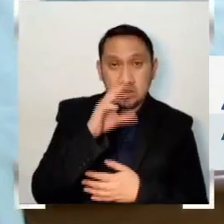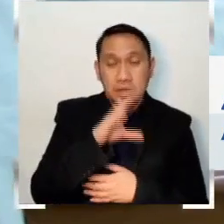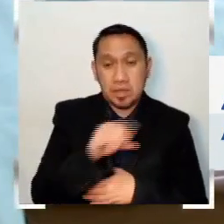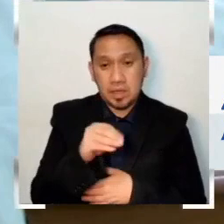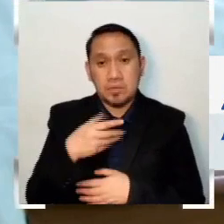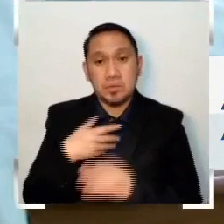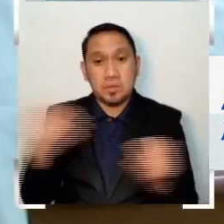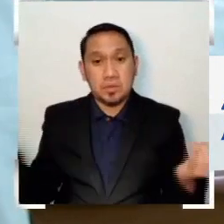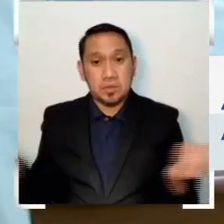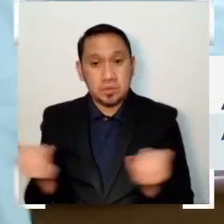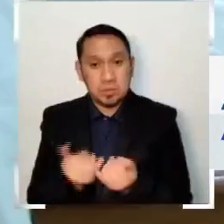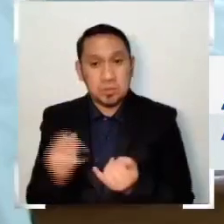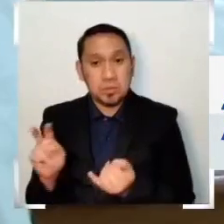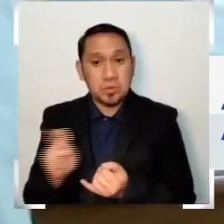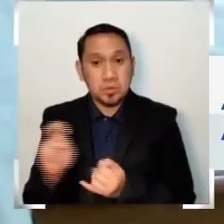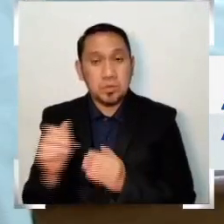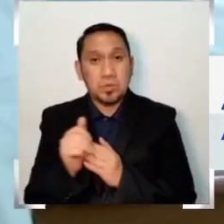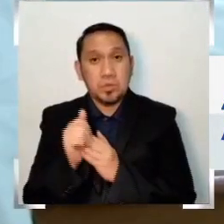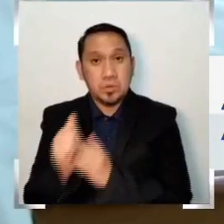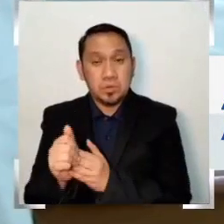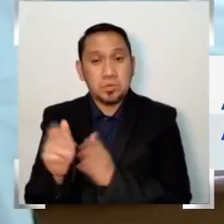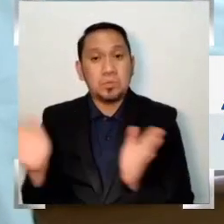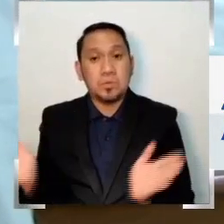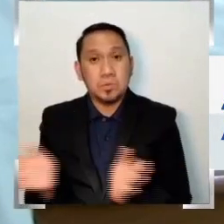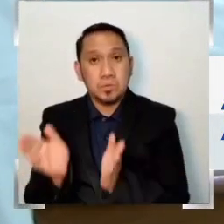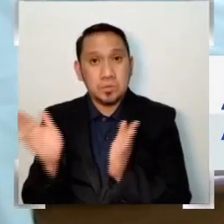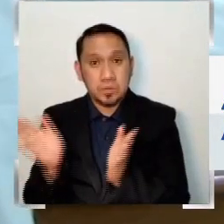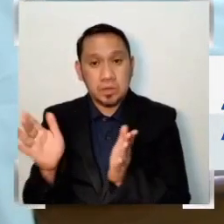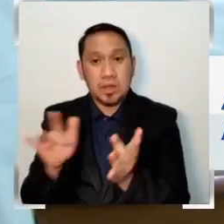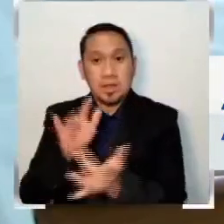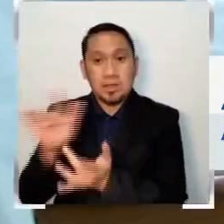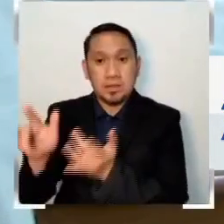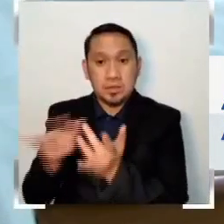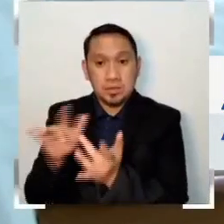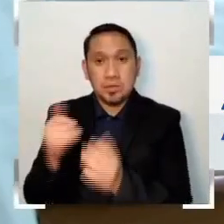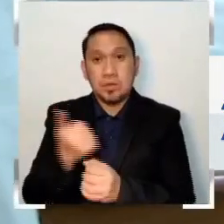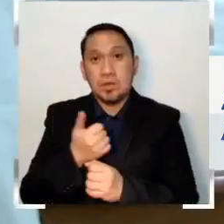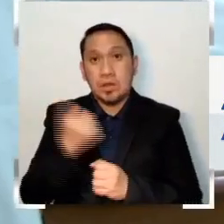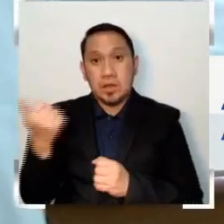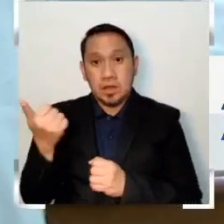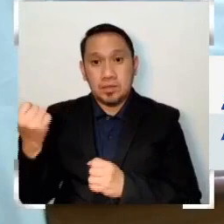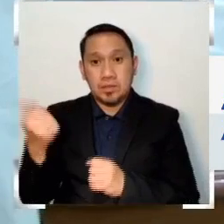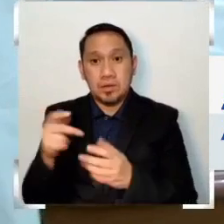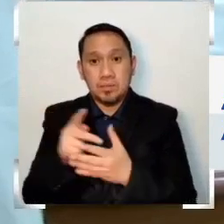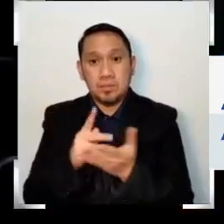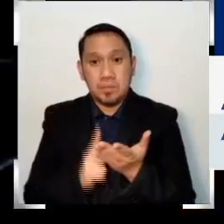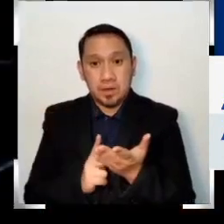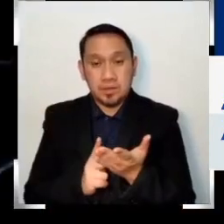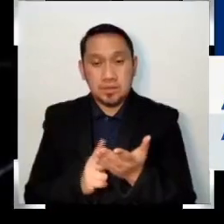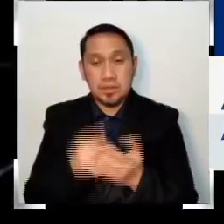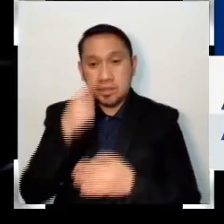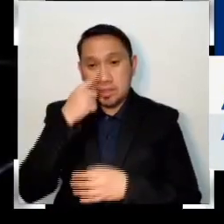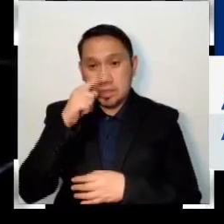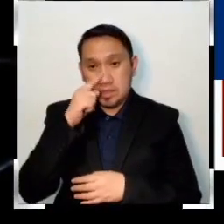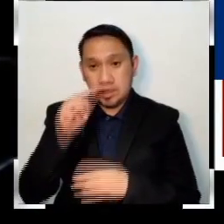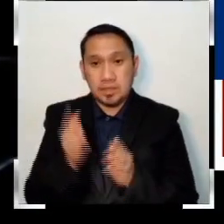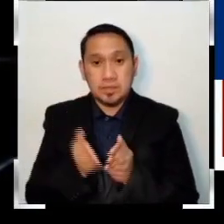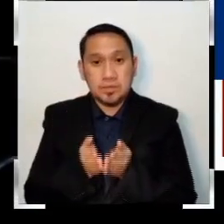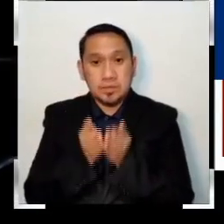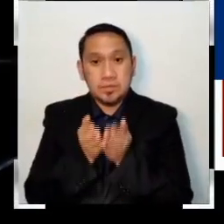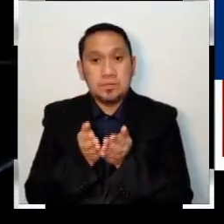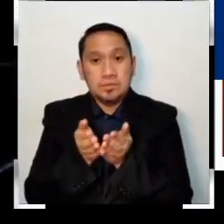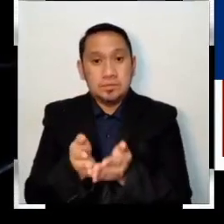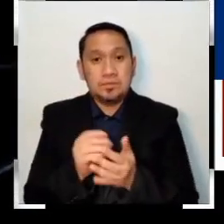tour guide na iningganyo silang libutin ang ibang bahagi ng Thailand sakay ng bangka. They